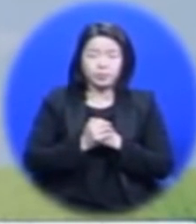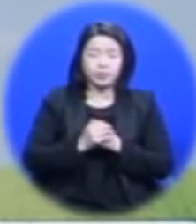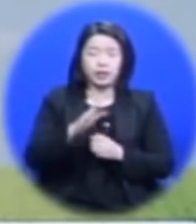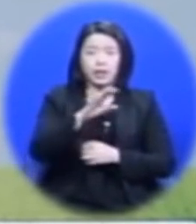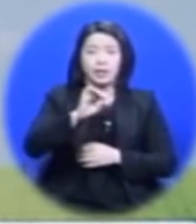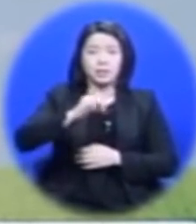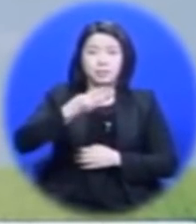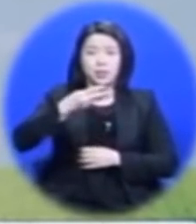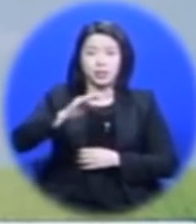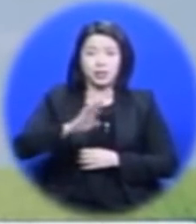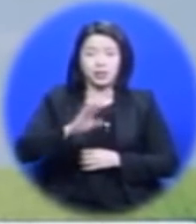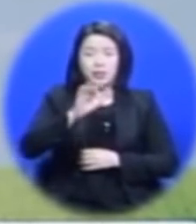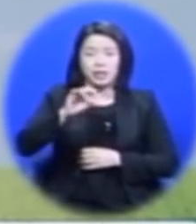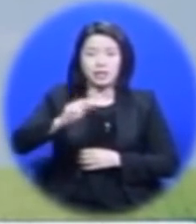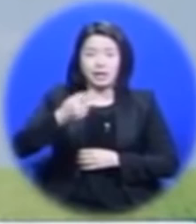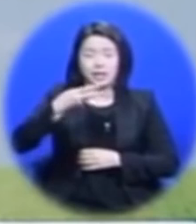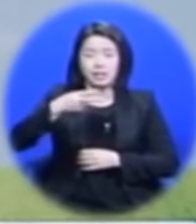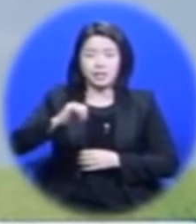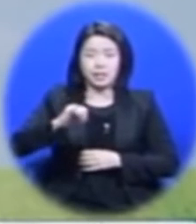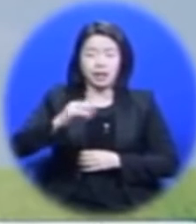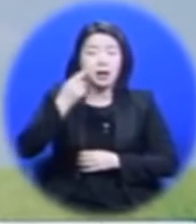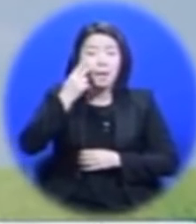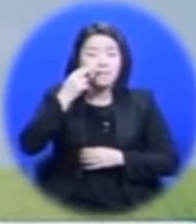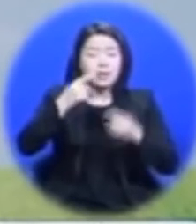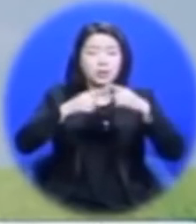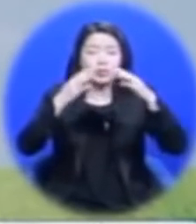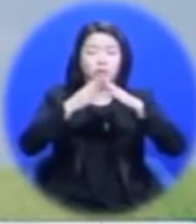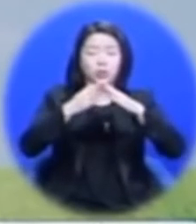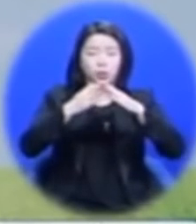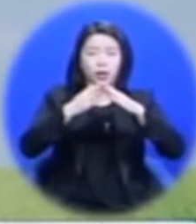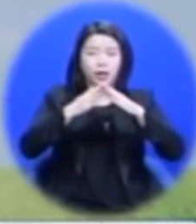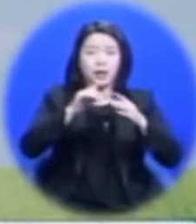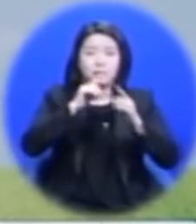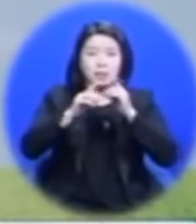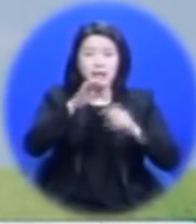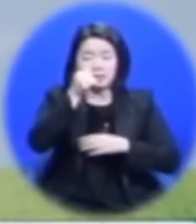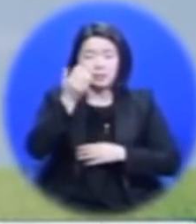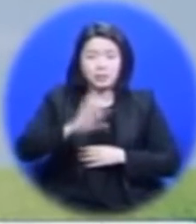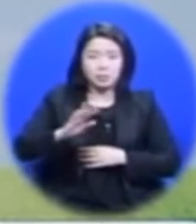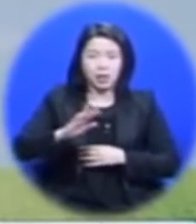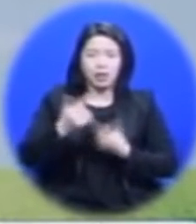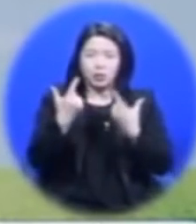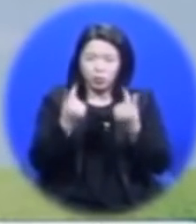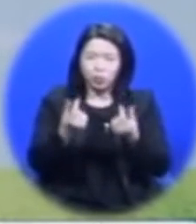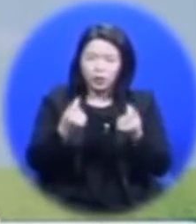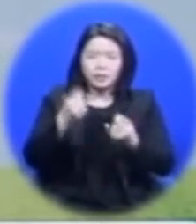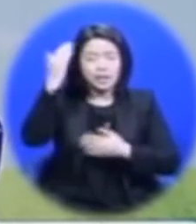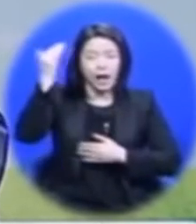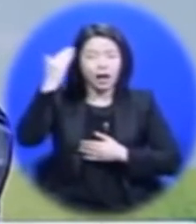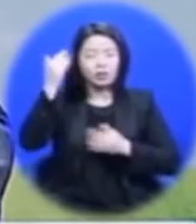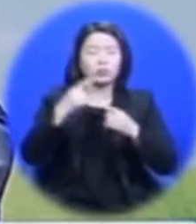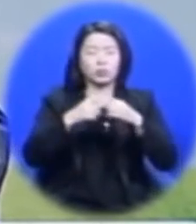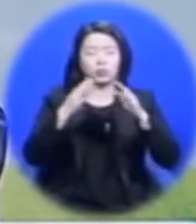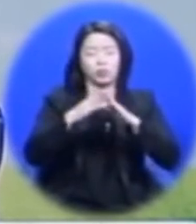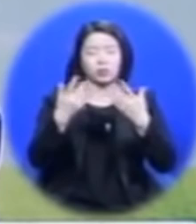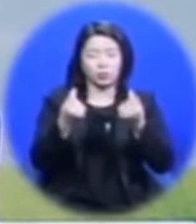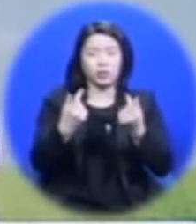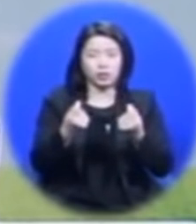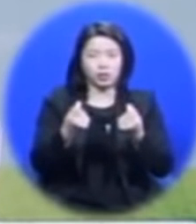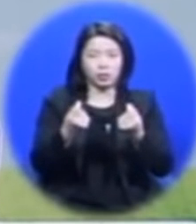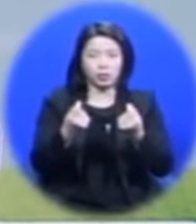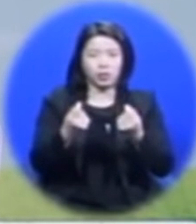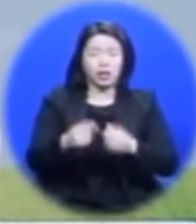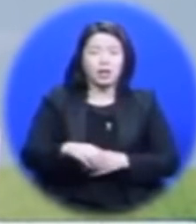필립 얀시가 미국 교회 이야기를 했지만 그대로 한국 교회 이야기더라고요. 대부분의 교회는 선한 사람들을 위한